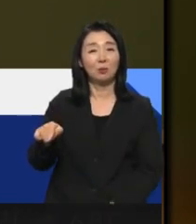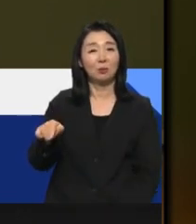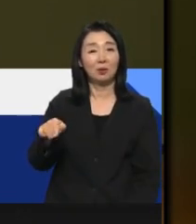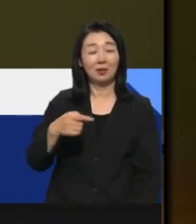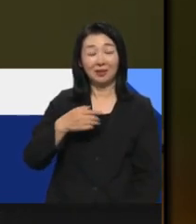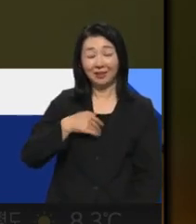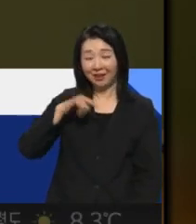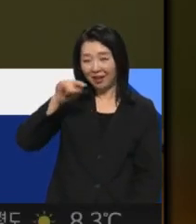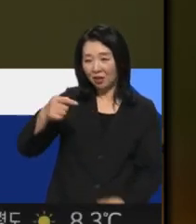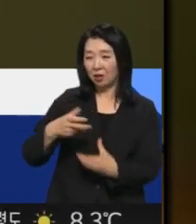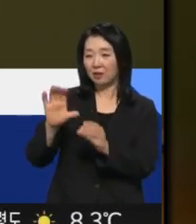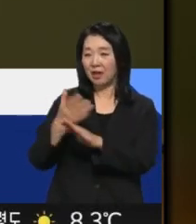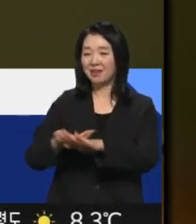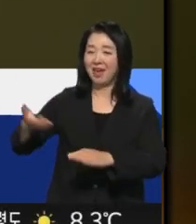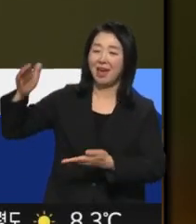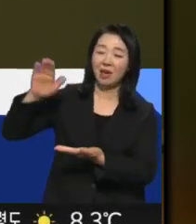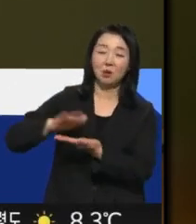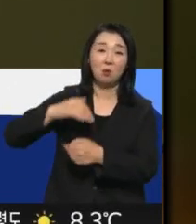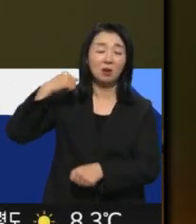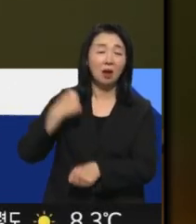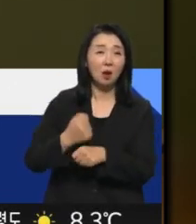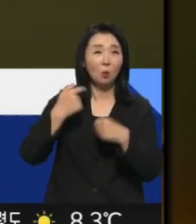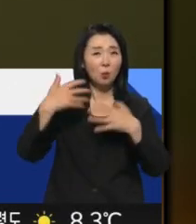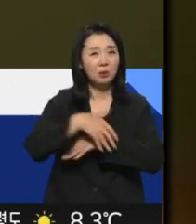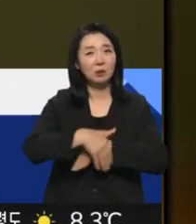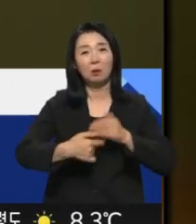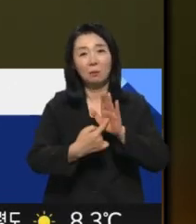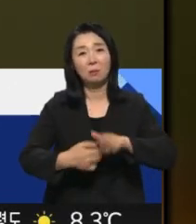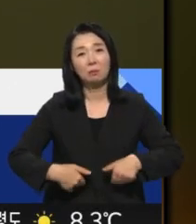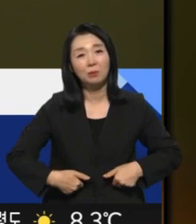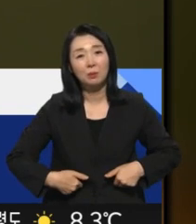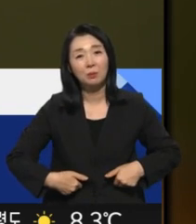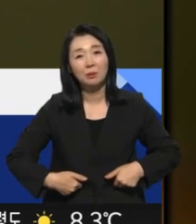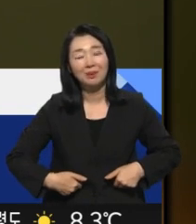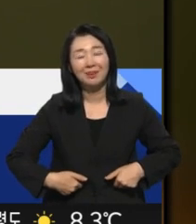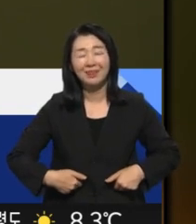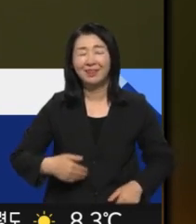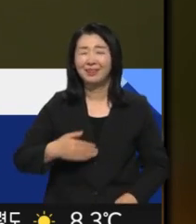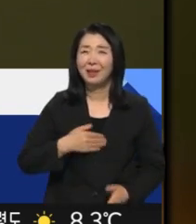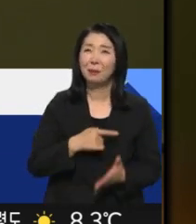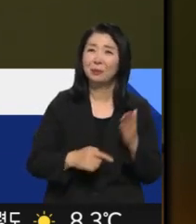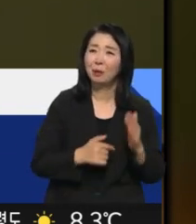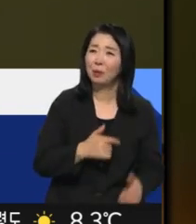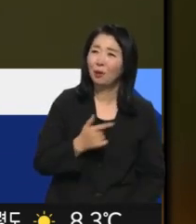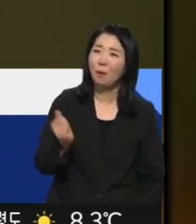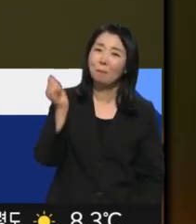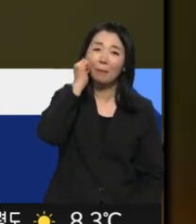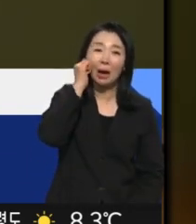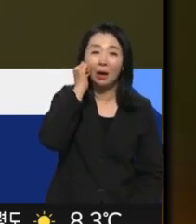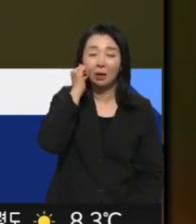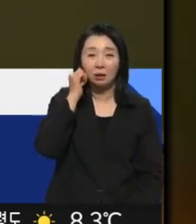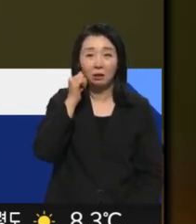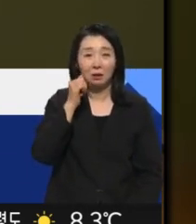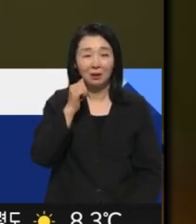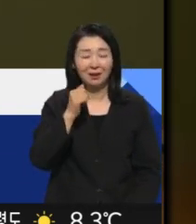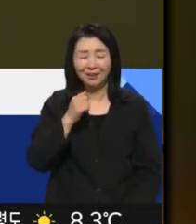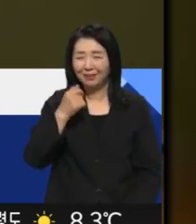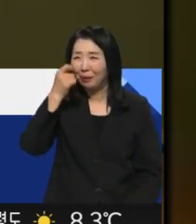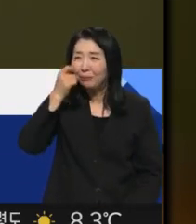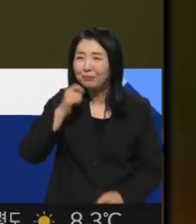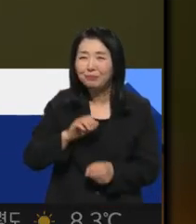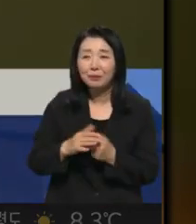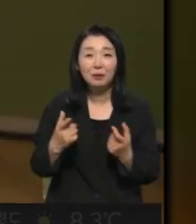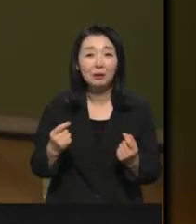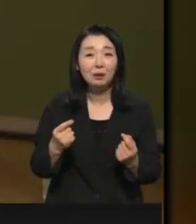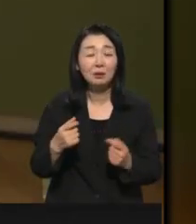어떻게 개혁하겠다라는 명확한 메시지가 나와야 되는데 저 많이 피해 당했으니까 좀 불쌍해요. 안쓰럽지 않아요? 저 좀 찍어주세요.